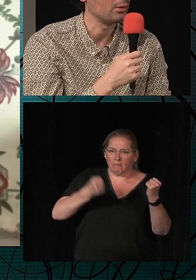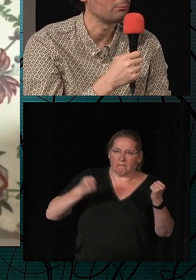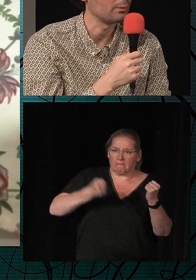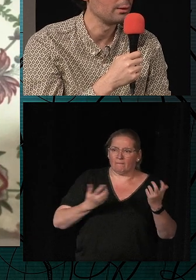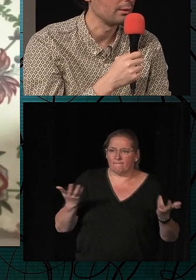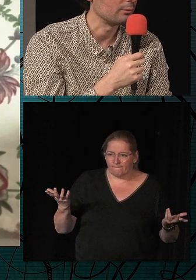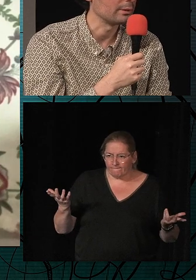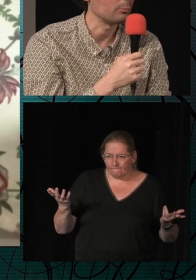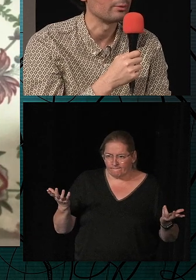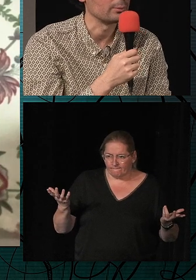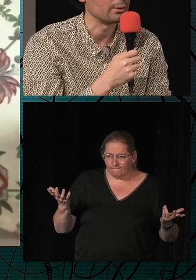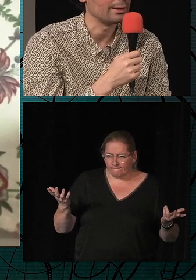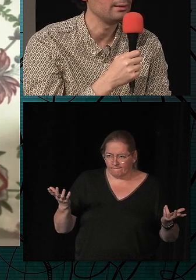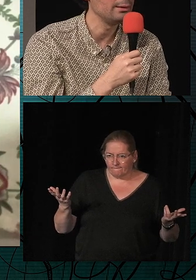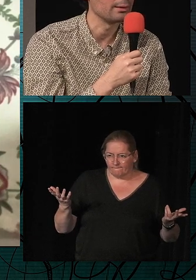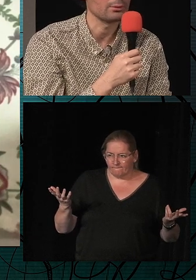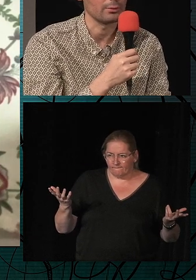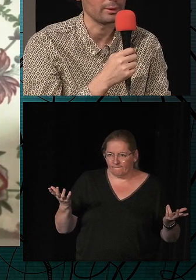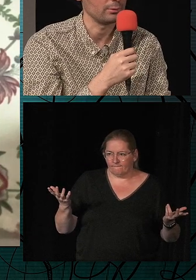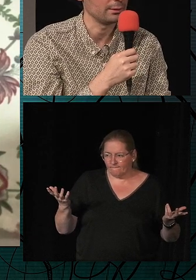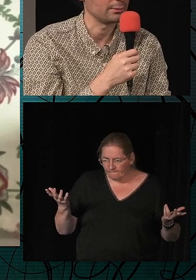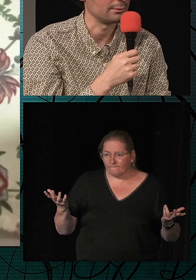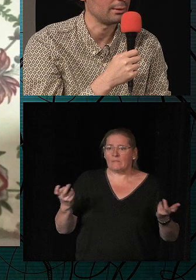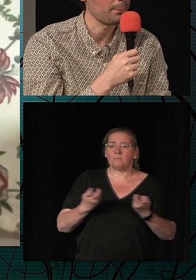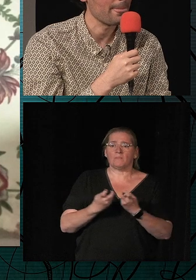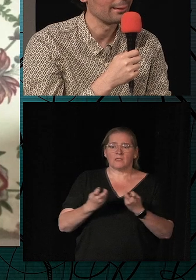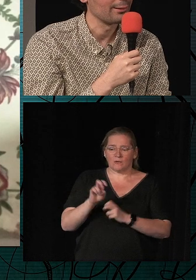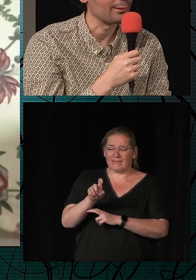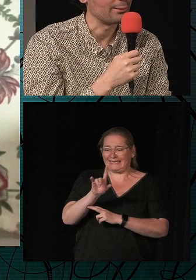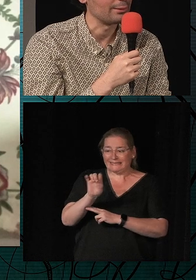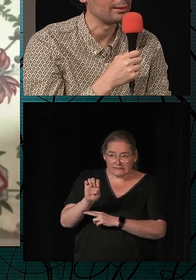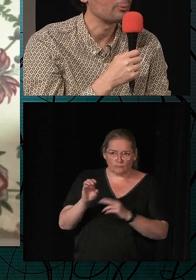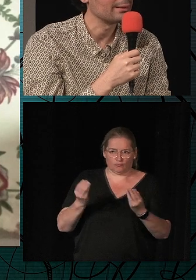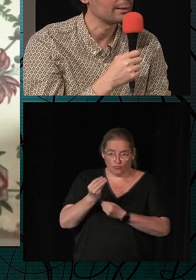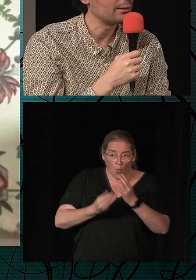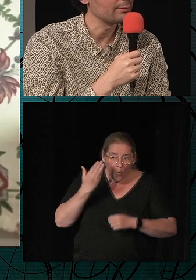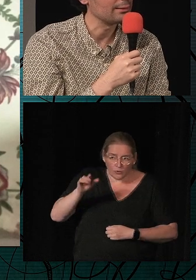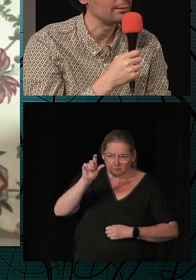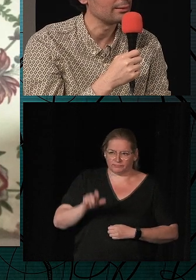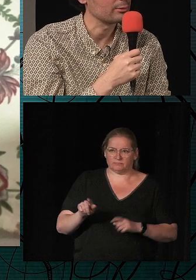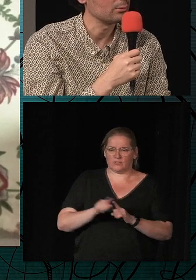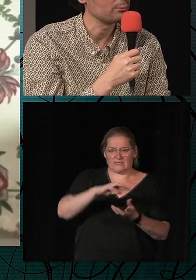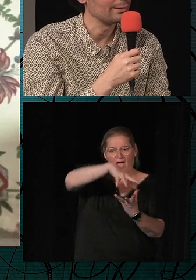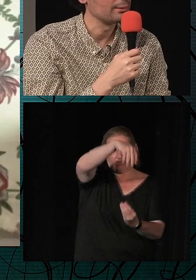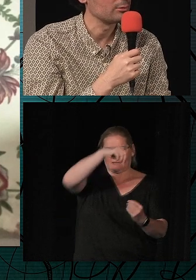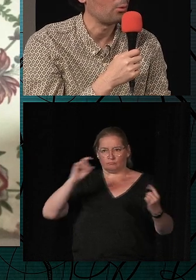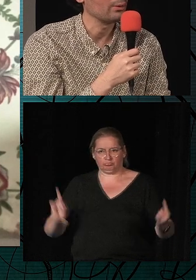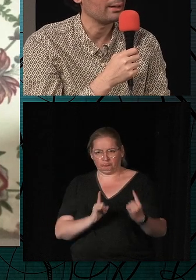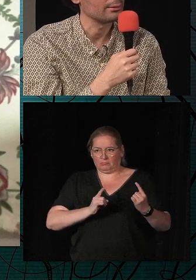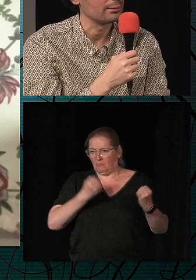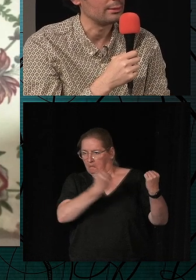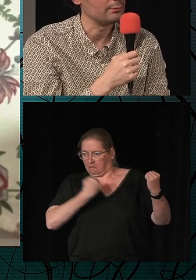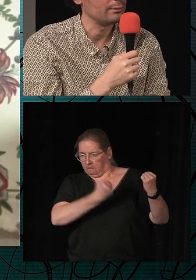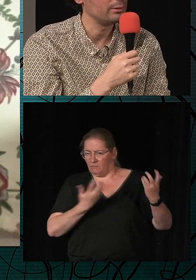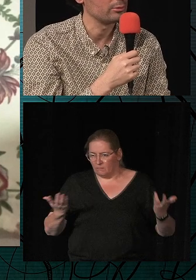combat on va dire bon voilà maintenant Ellie notre personnage voilà les combats d'avatar en fait l'interaction si on